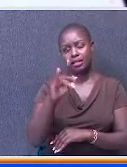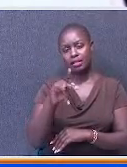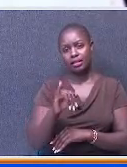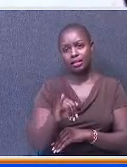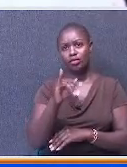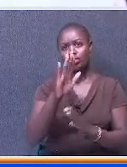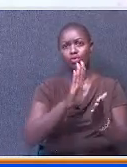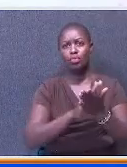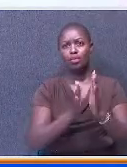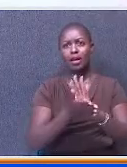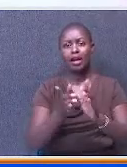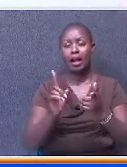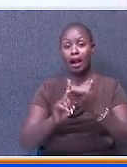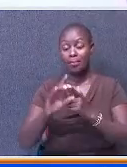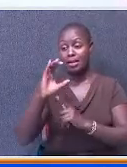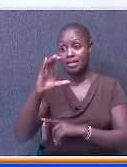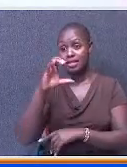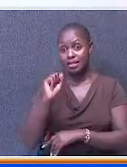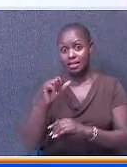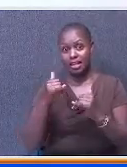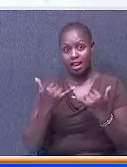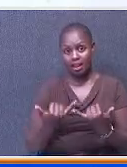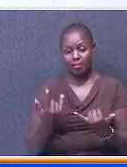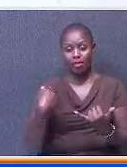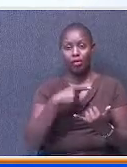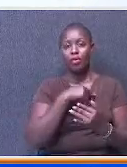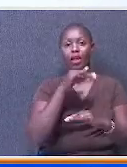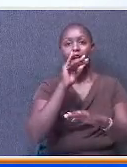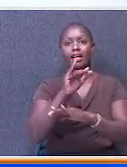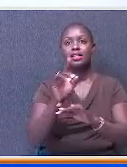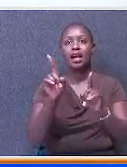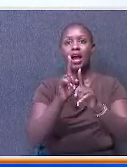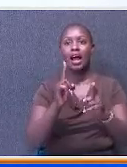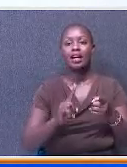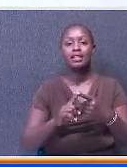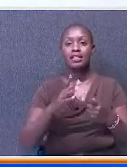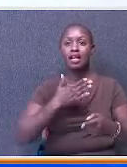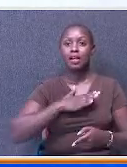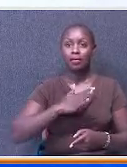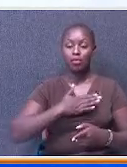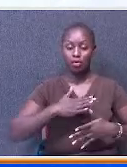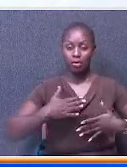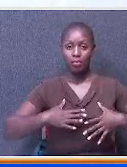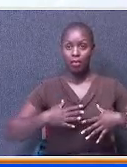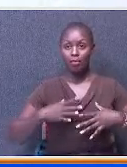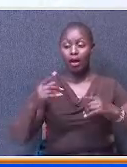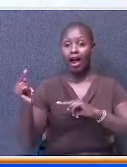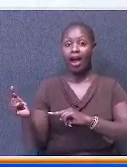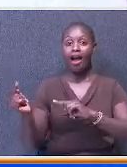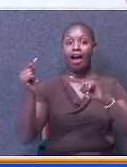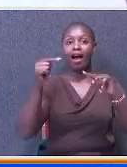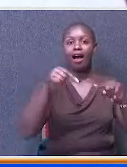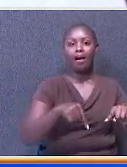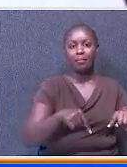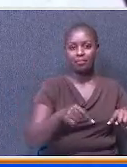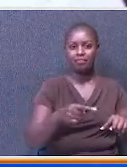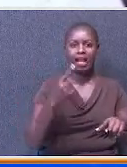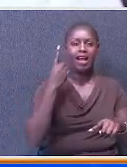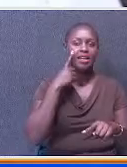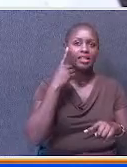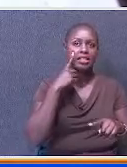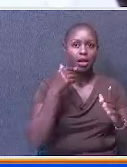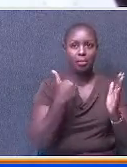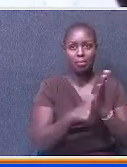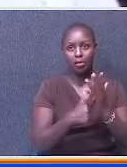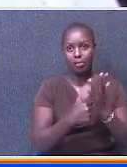waziri. Tungependa kukuomba kama viongozi wa Samburu, utoke kule Nairobi, ukuje uone ile shida